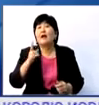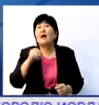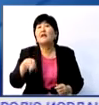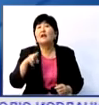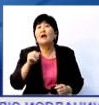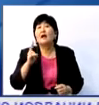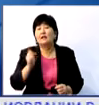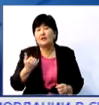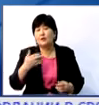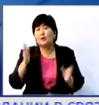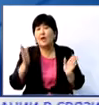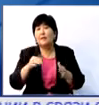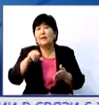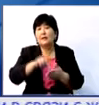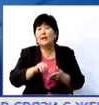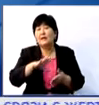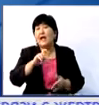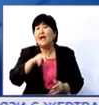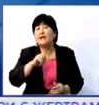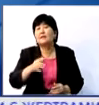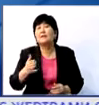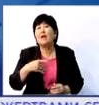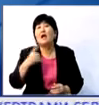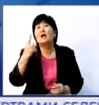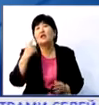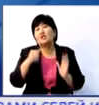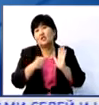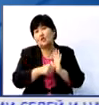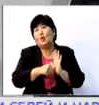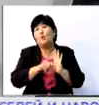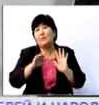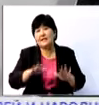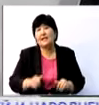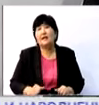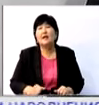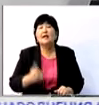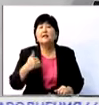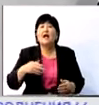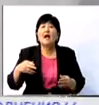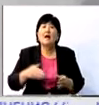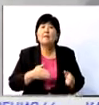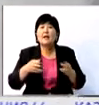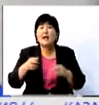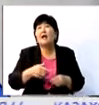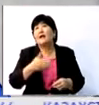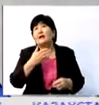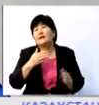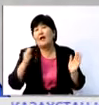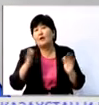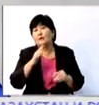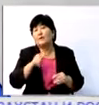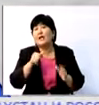Сегодня завершилась короткая программа. Элизабет на шестом месте. За прокат короткой программы Элизабет Турсунбаева